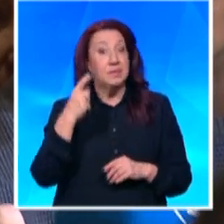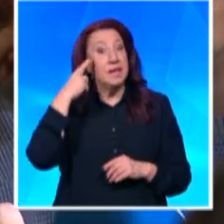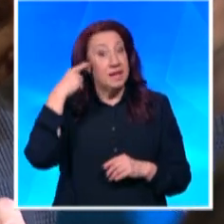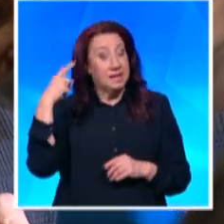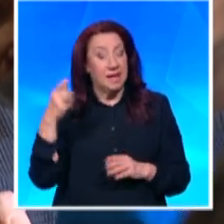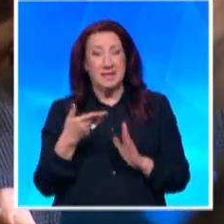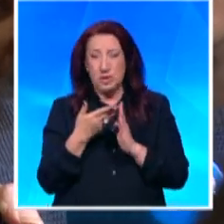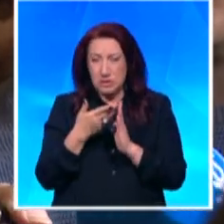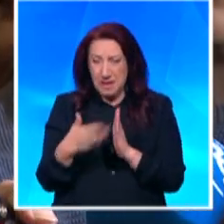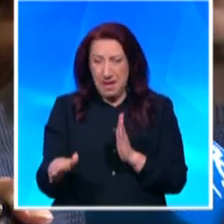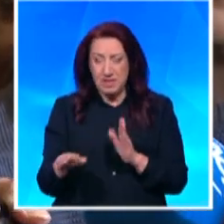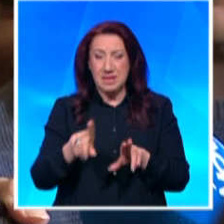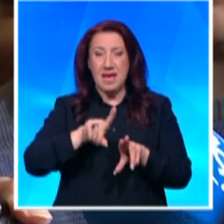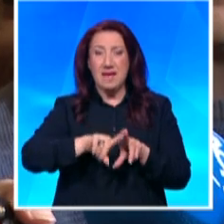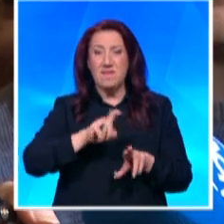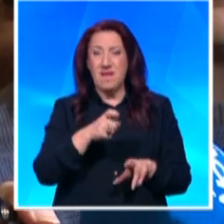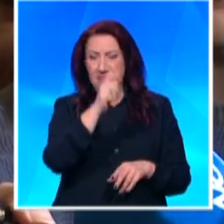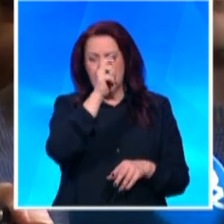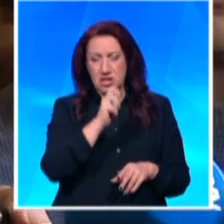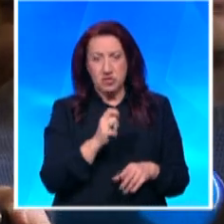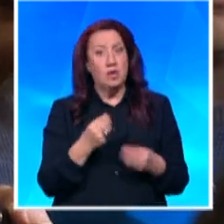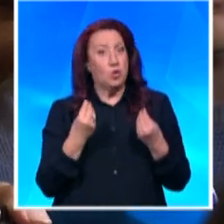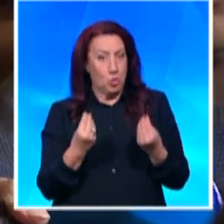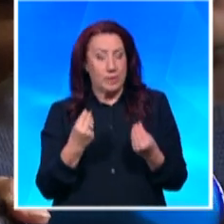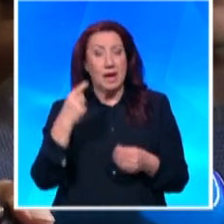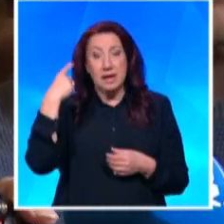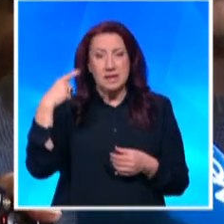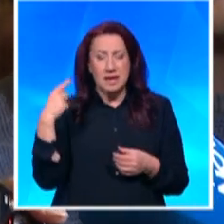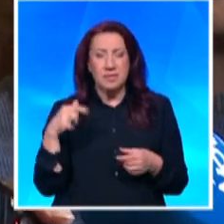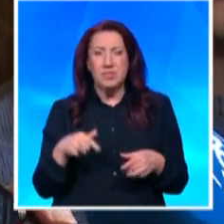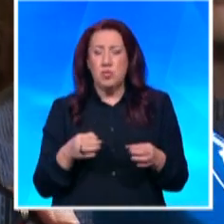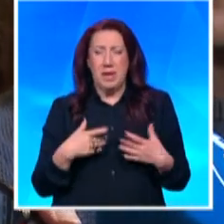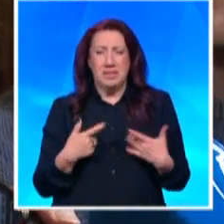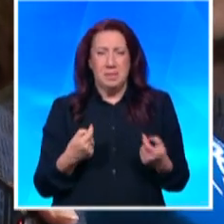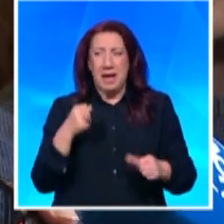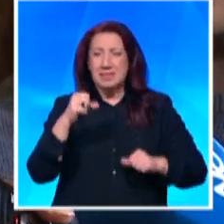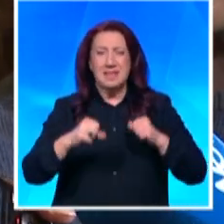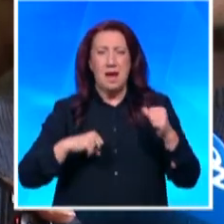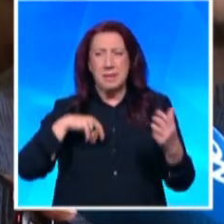идея, защото в момента има създадено напрежение.